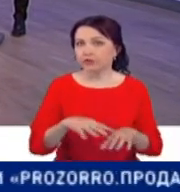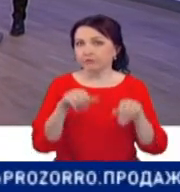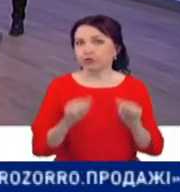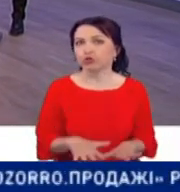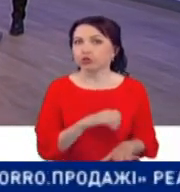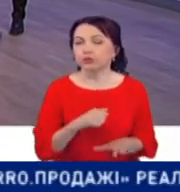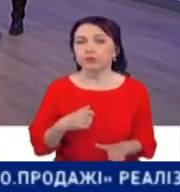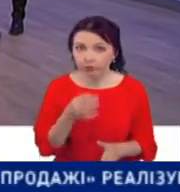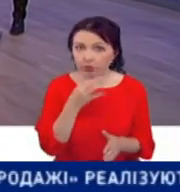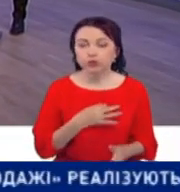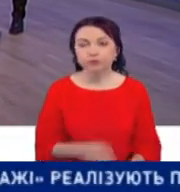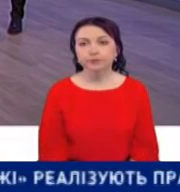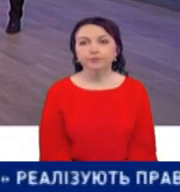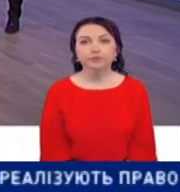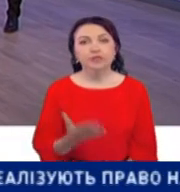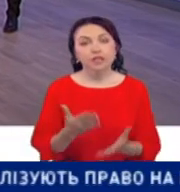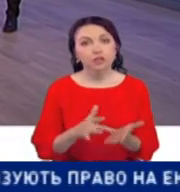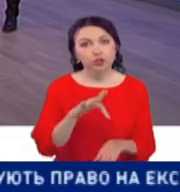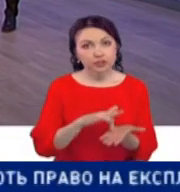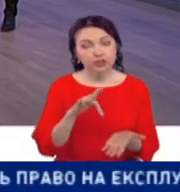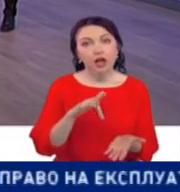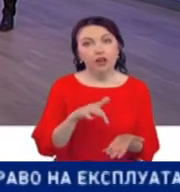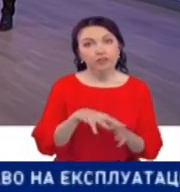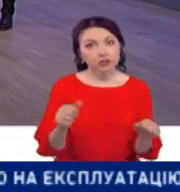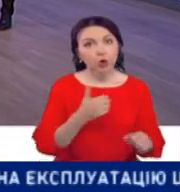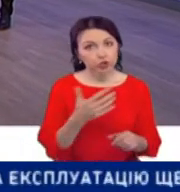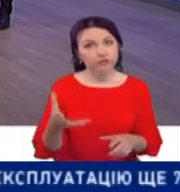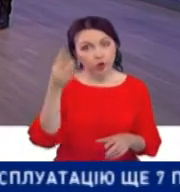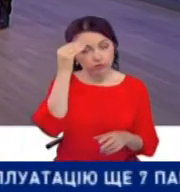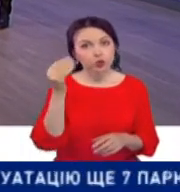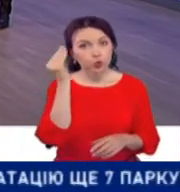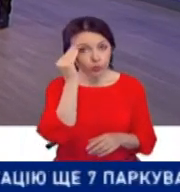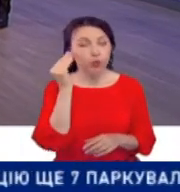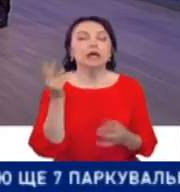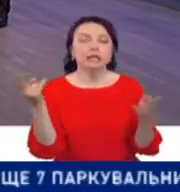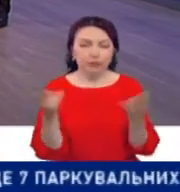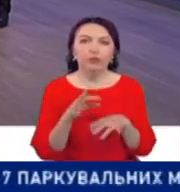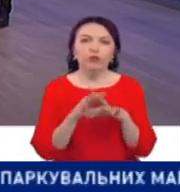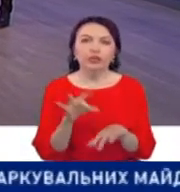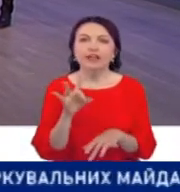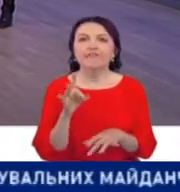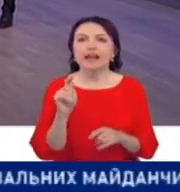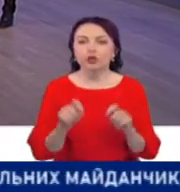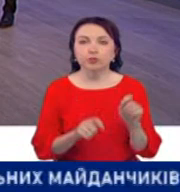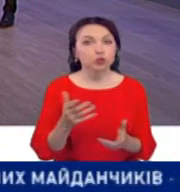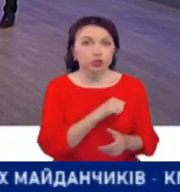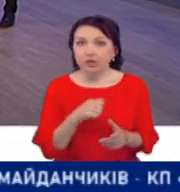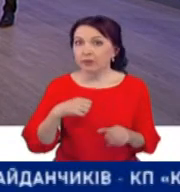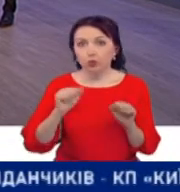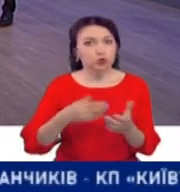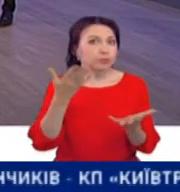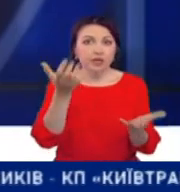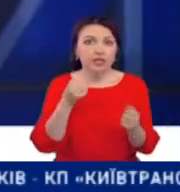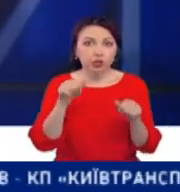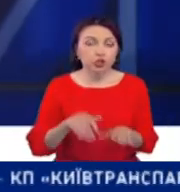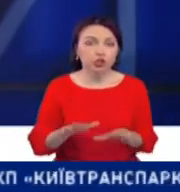зробити самі. От скажіть, прошу. Якщо центральна влада хоче врахувати думку, то проводить потрібно цей референдум. Якщо вони можуть самі прийняти рішення